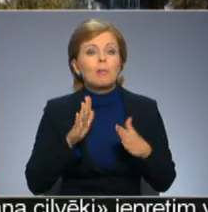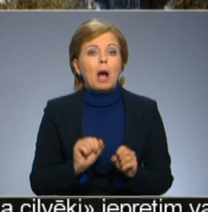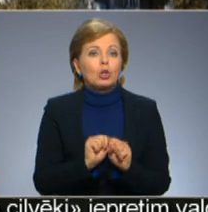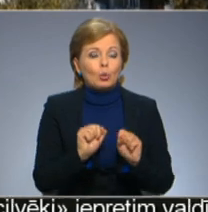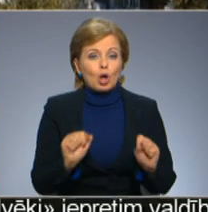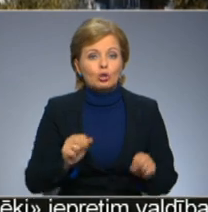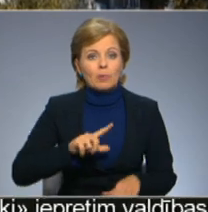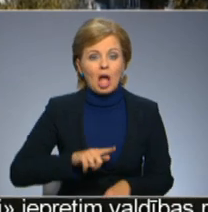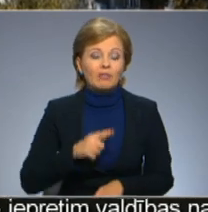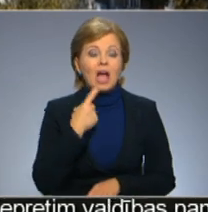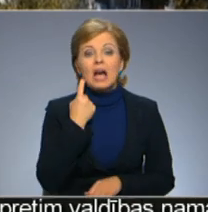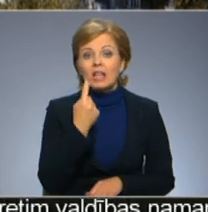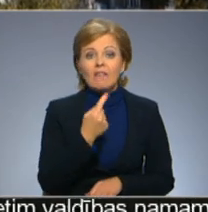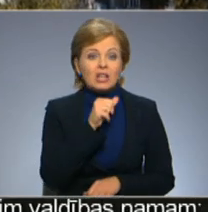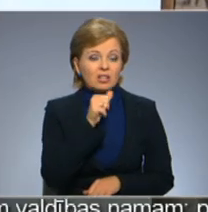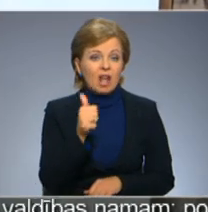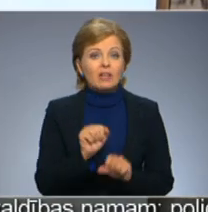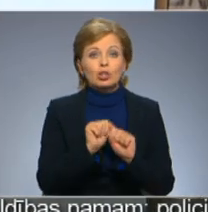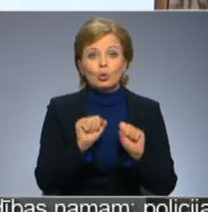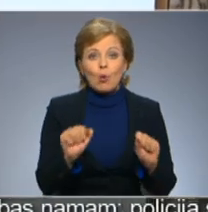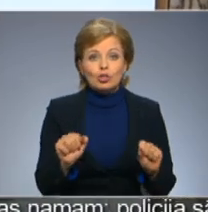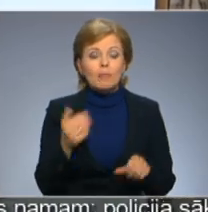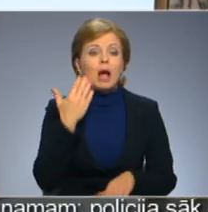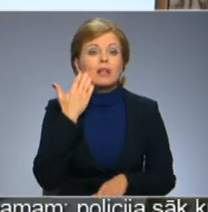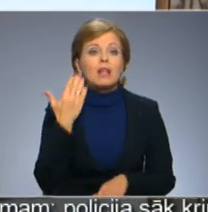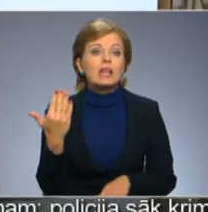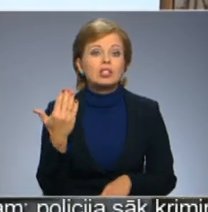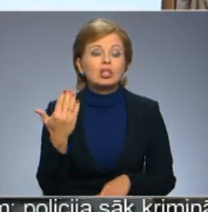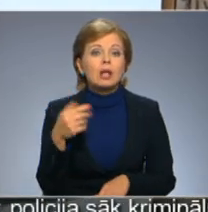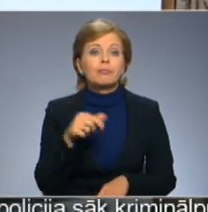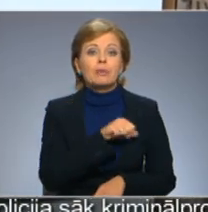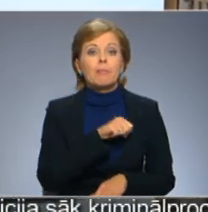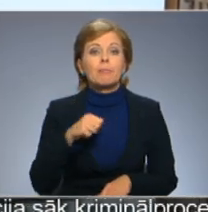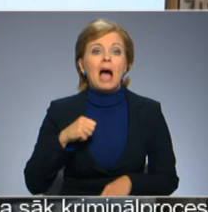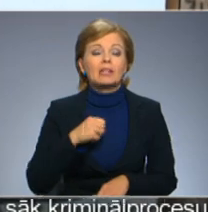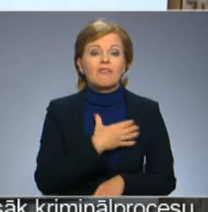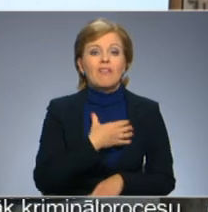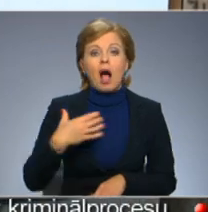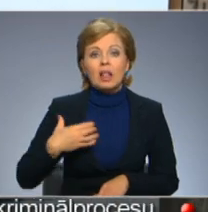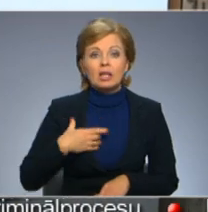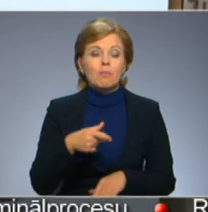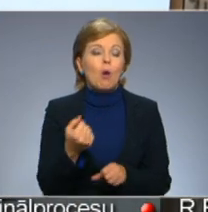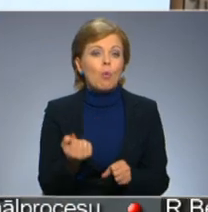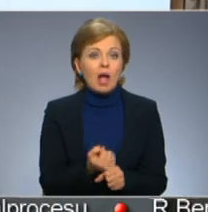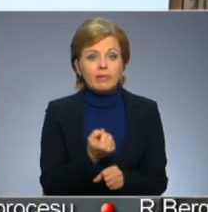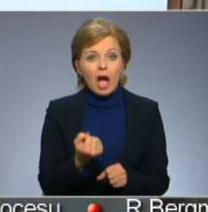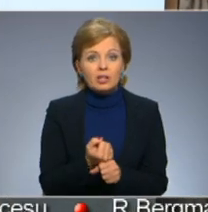Latvijā. Nodrošināt mums drošību, jo nezin arī to pašu pati valdību un ko darīs un kā